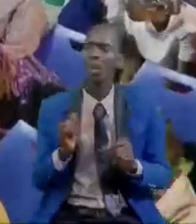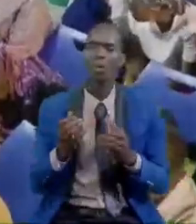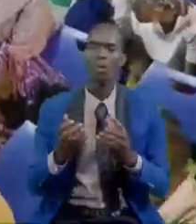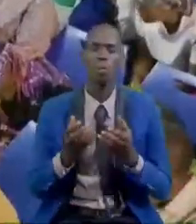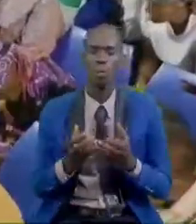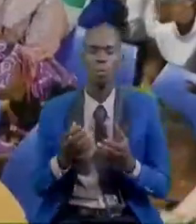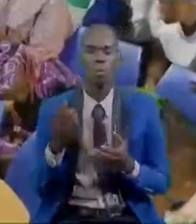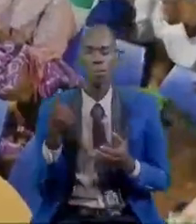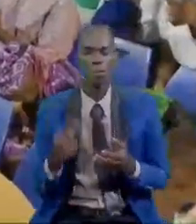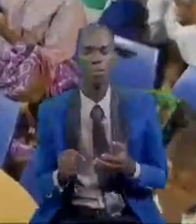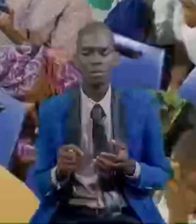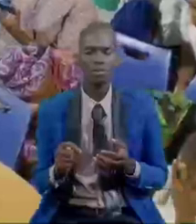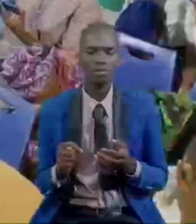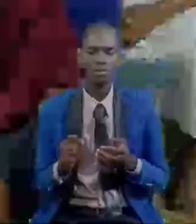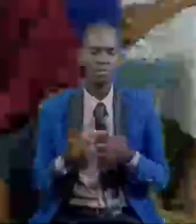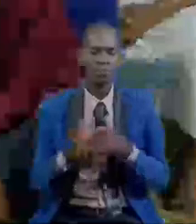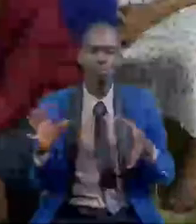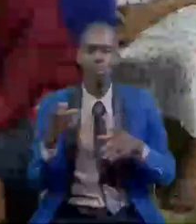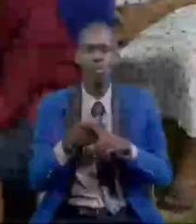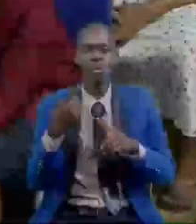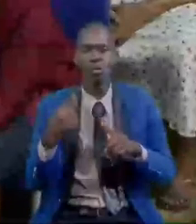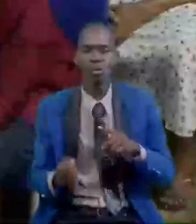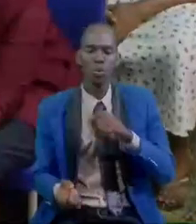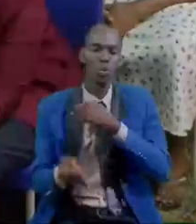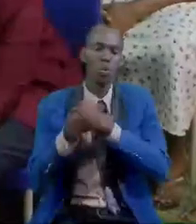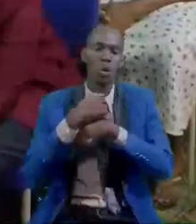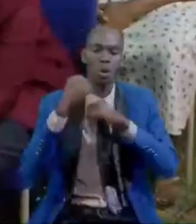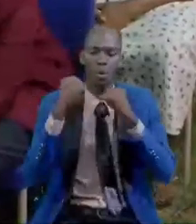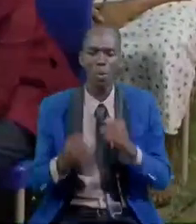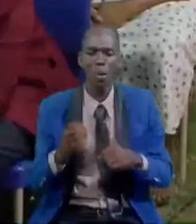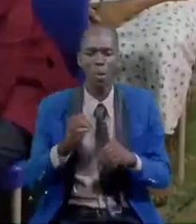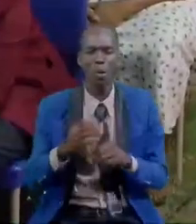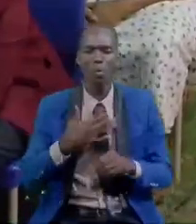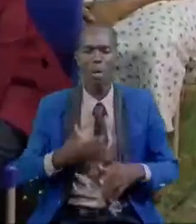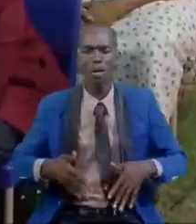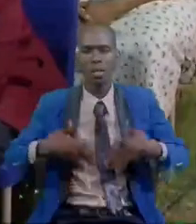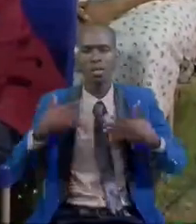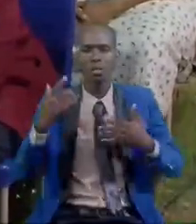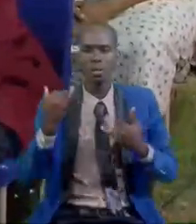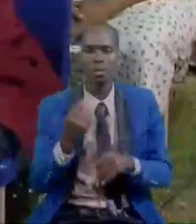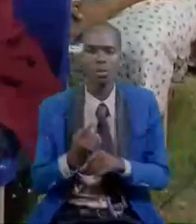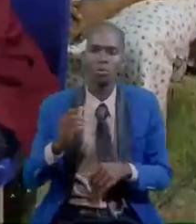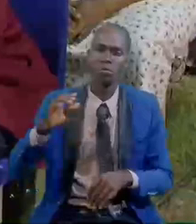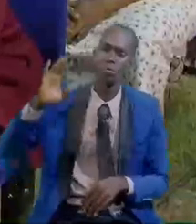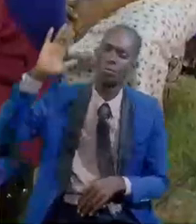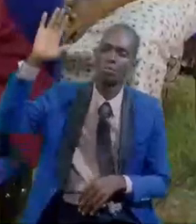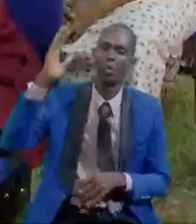Je veux cette libération de cette puissance dominante du péché de ma vie. Lève cette main, que Dieu te